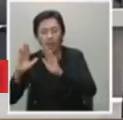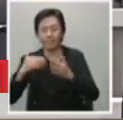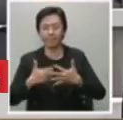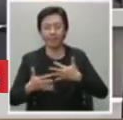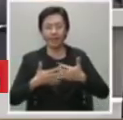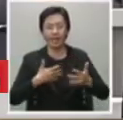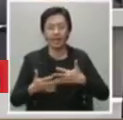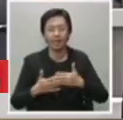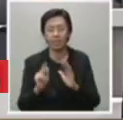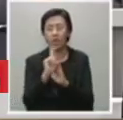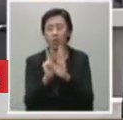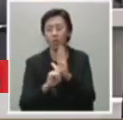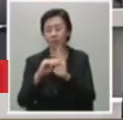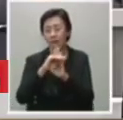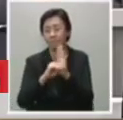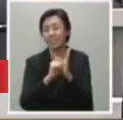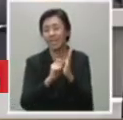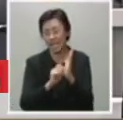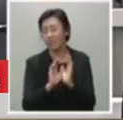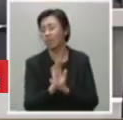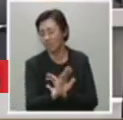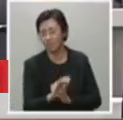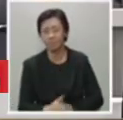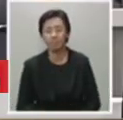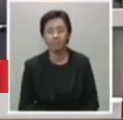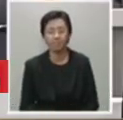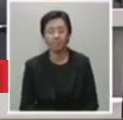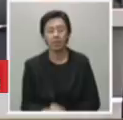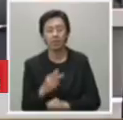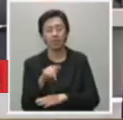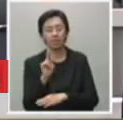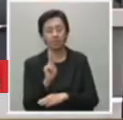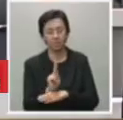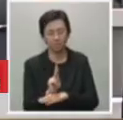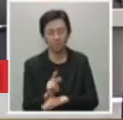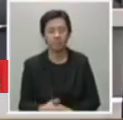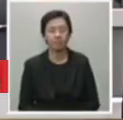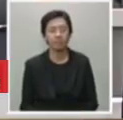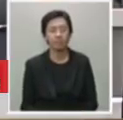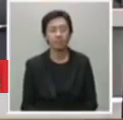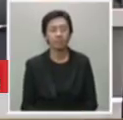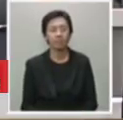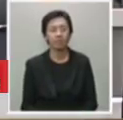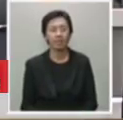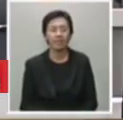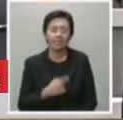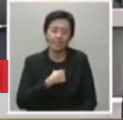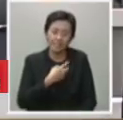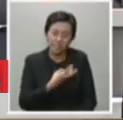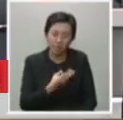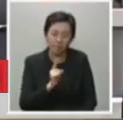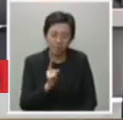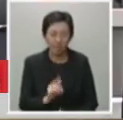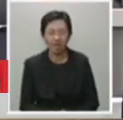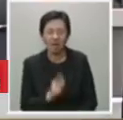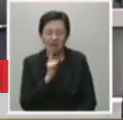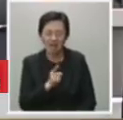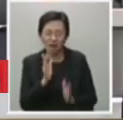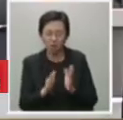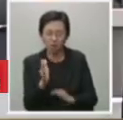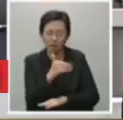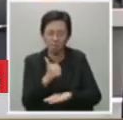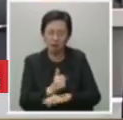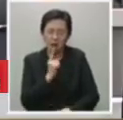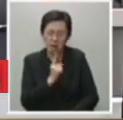ก็ท่านเขียนกติกาแต่ท่านประธานที่เคารพครับที่น่าน้อยใจก็คือท่านด่านักการเมืองเป็นประจ